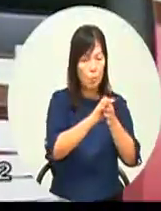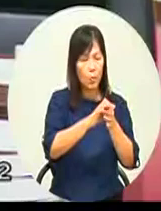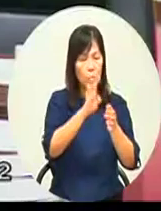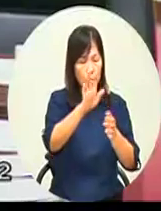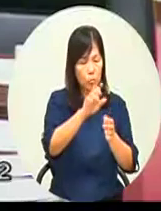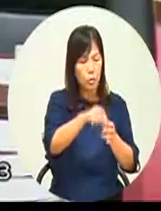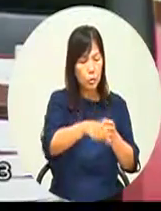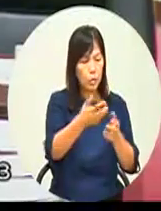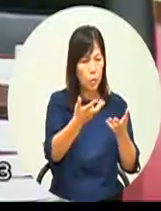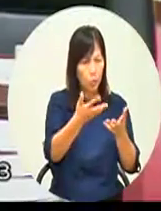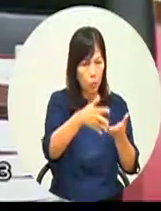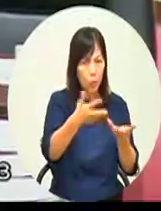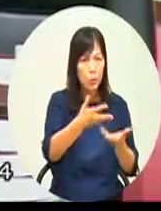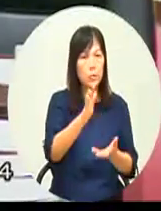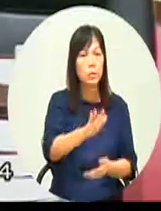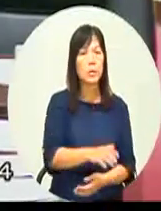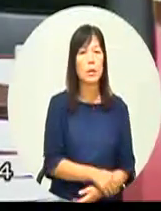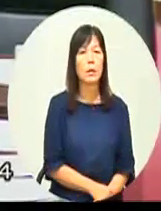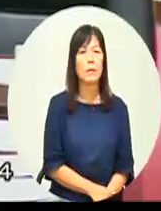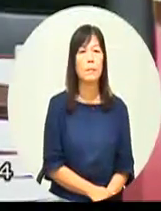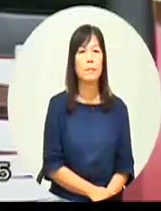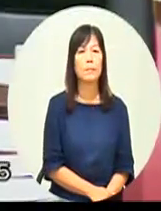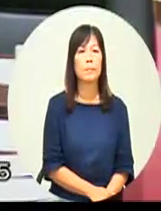这个区块，